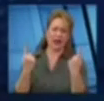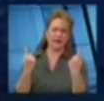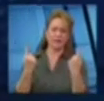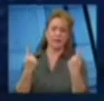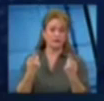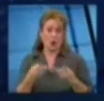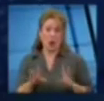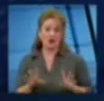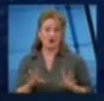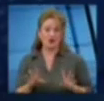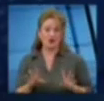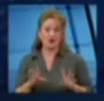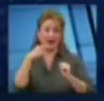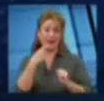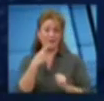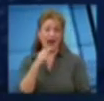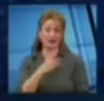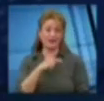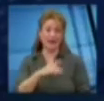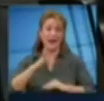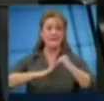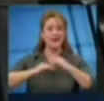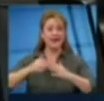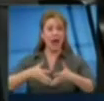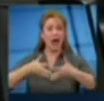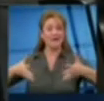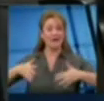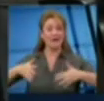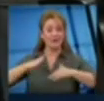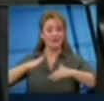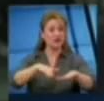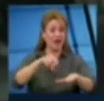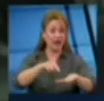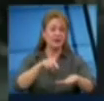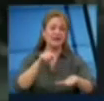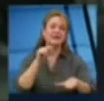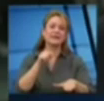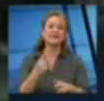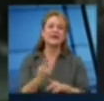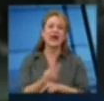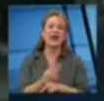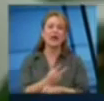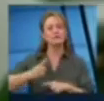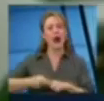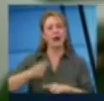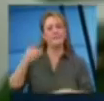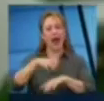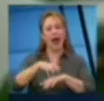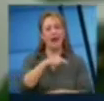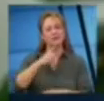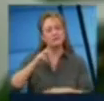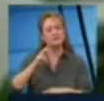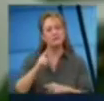אמר, מבחינת ישראל, בנייה, הרחבת בנייה וכל מיני דברים כאלה, והסטטוס קוו הקפדני בהר הבית. אני אומר